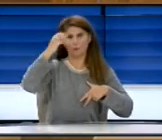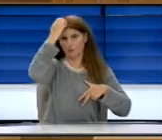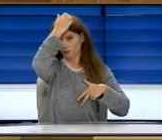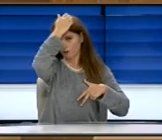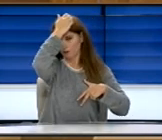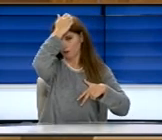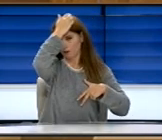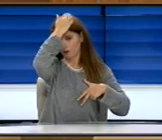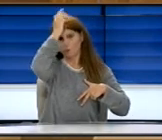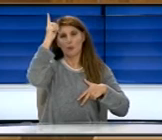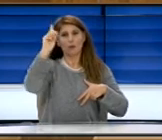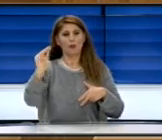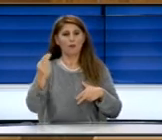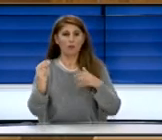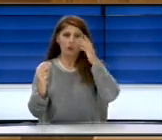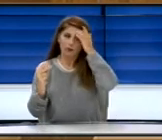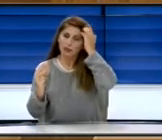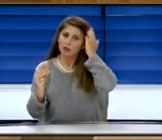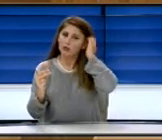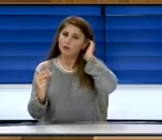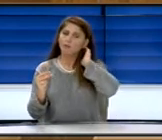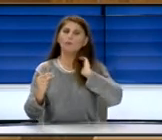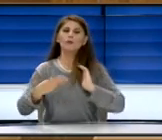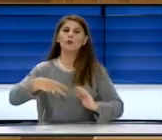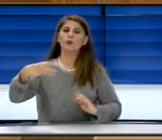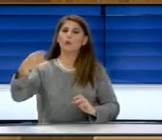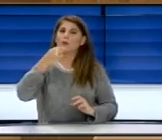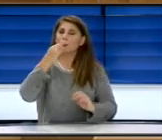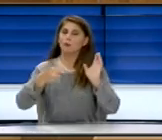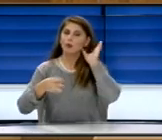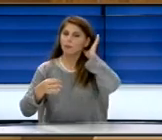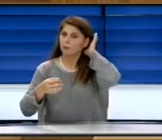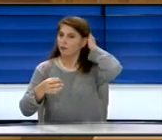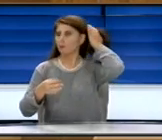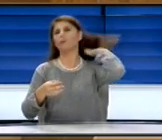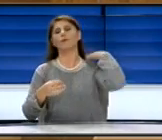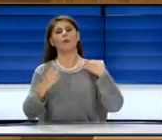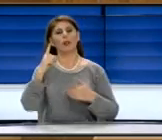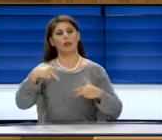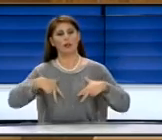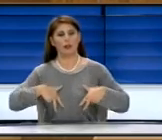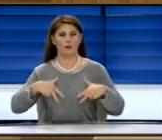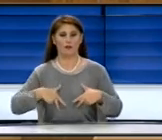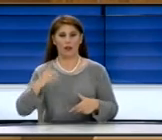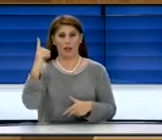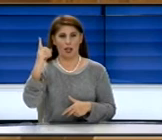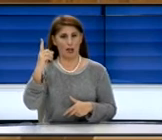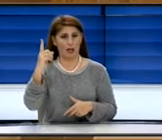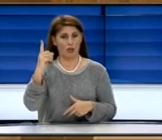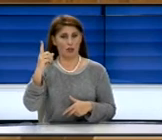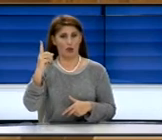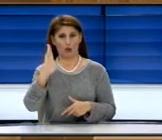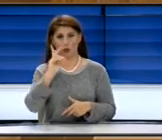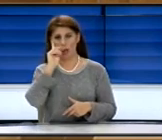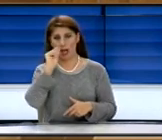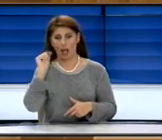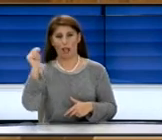Μάλιστα, μια βουλευτής του ΣΥΡΙΖΑ μίλησε εδώ μέσα για κυβέρνηση του ενός ανδρός, για υπουργούς